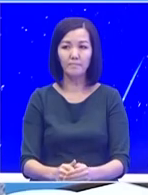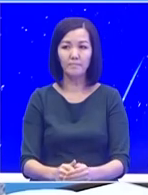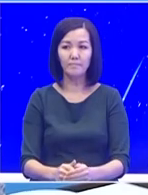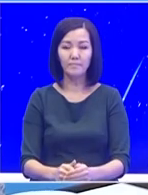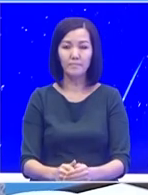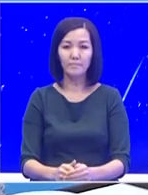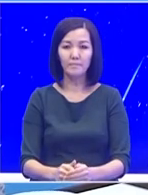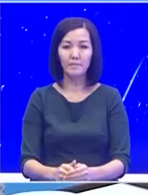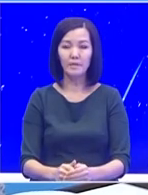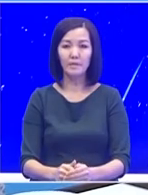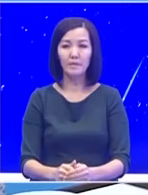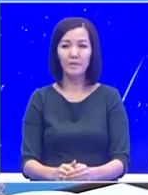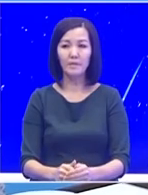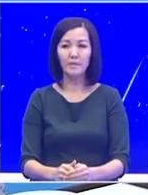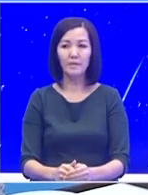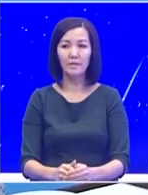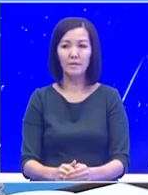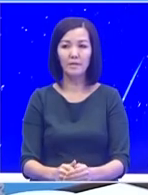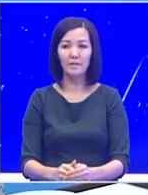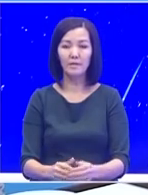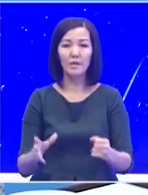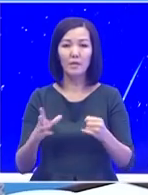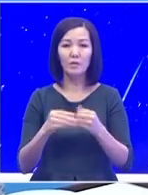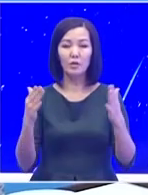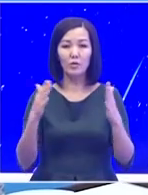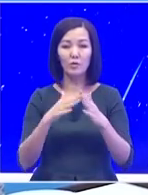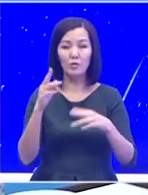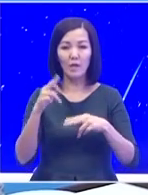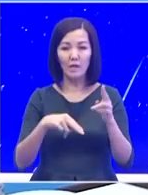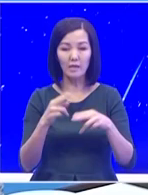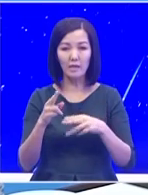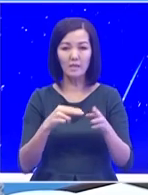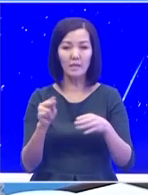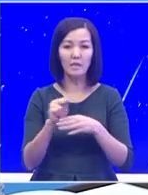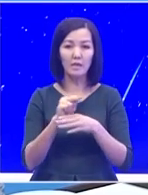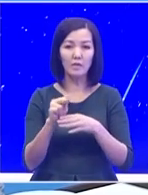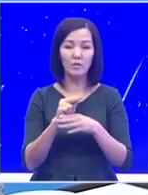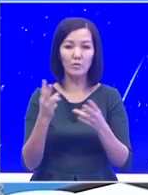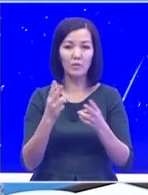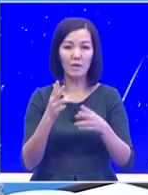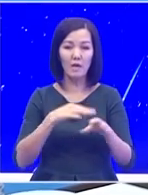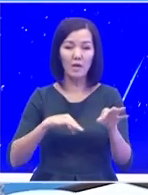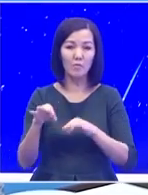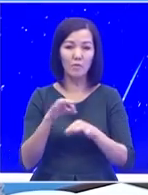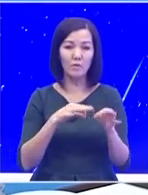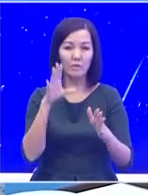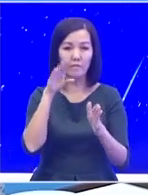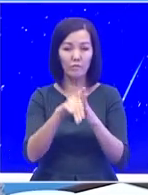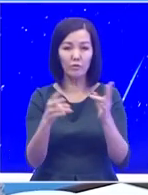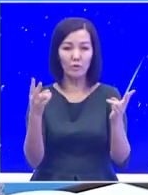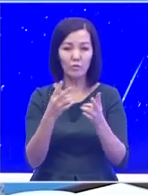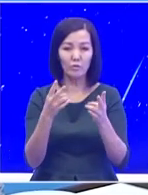первом этаже предусмотрите вот это вот. Сейчас реконструкцию пусть сделает, это вот ты занимайся. Понял,